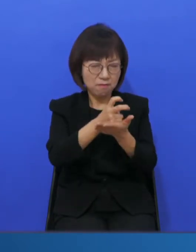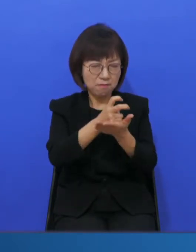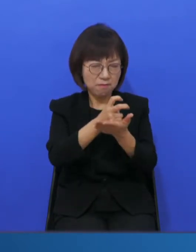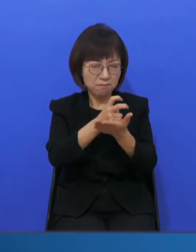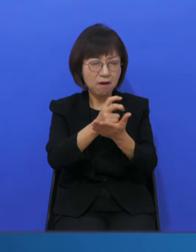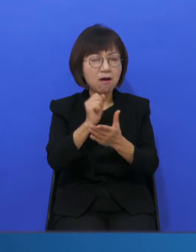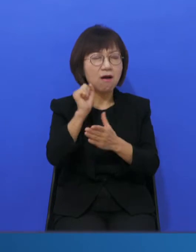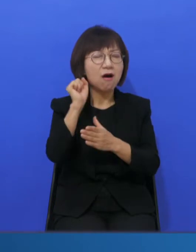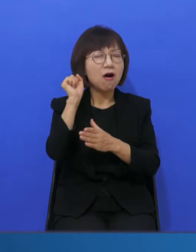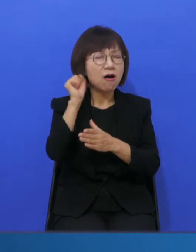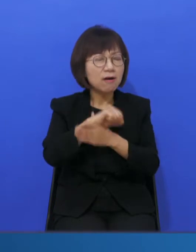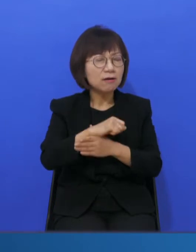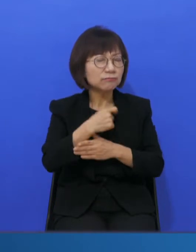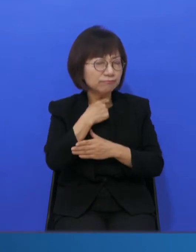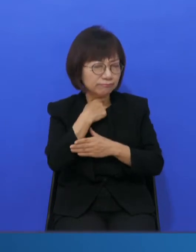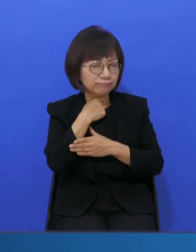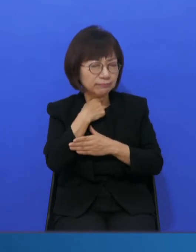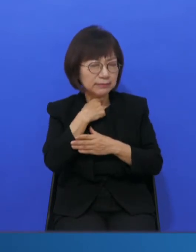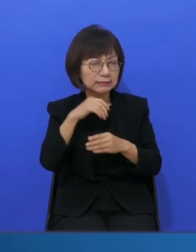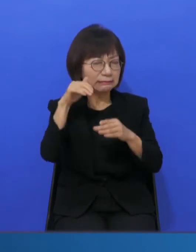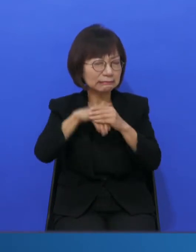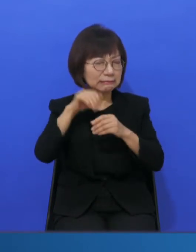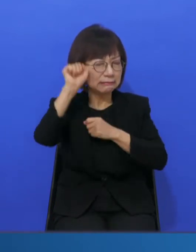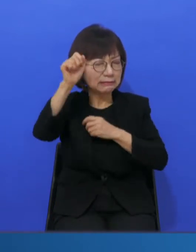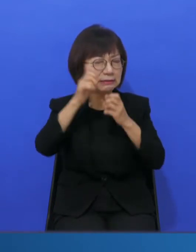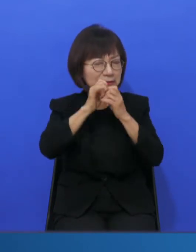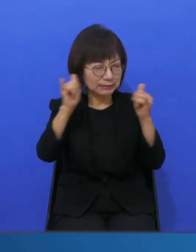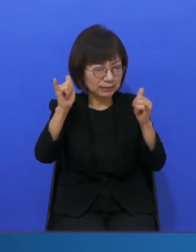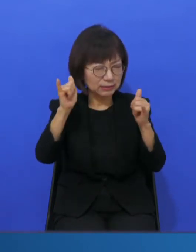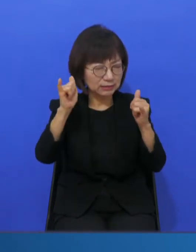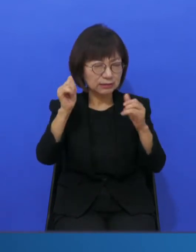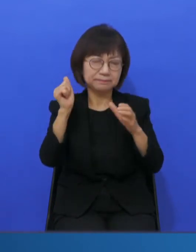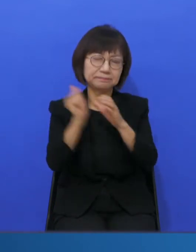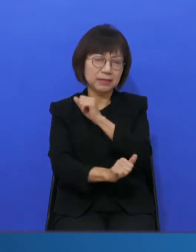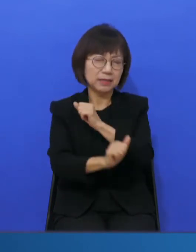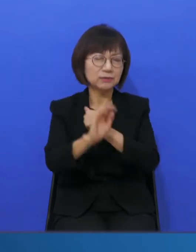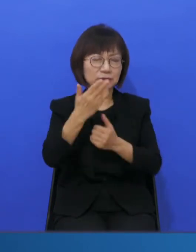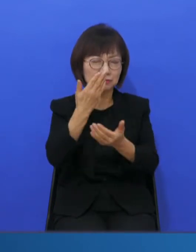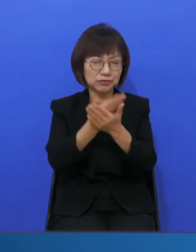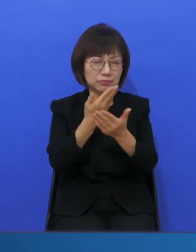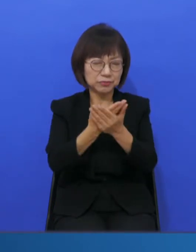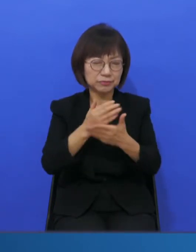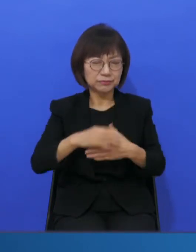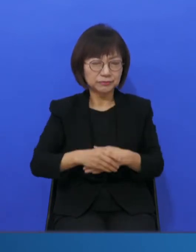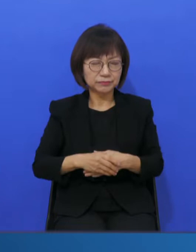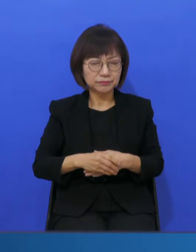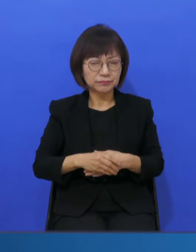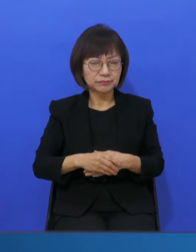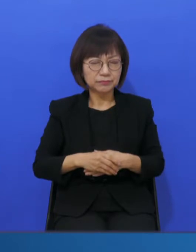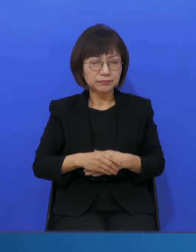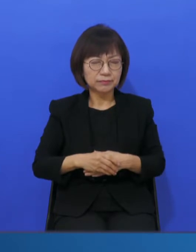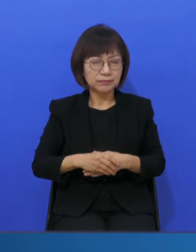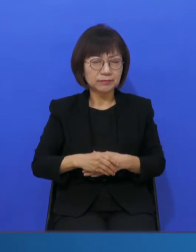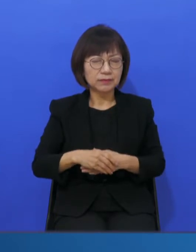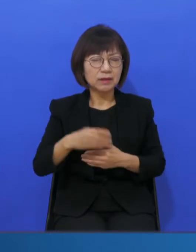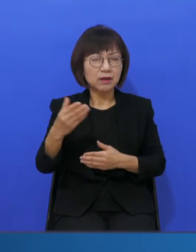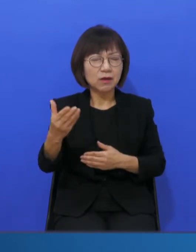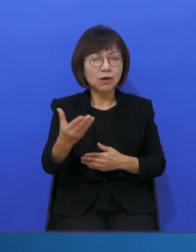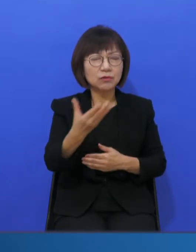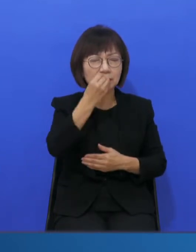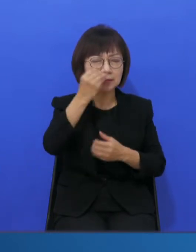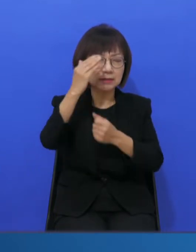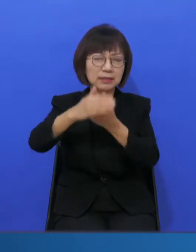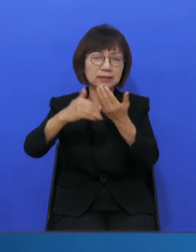무너지게 하옵소서. Please overthrow such leaders who try to tolerate these evil laws. 거룩하신 우리 아버지